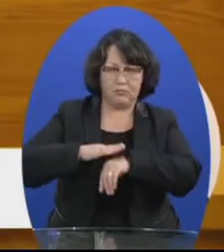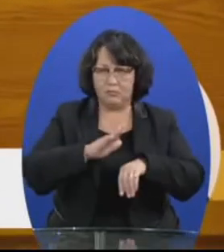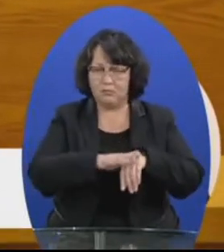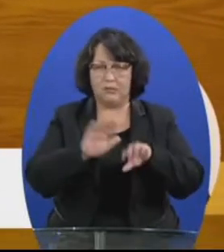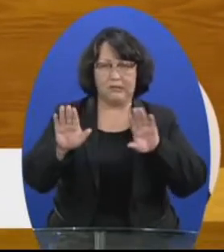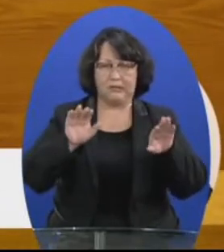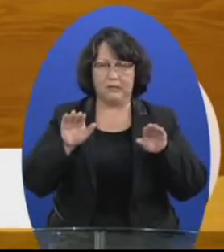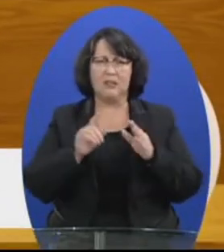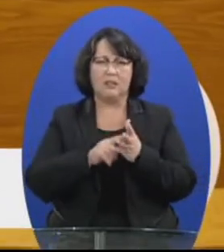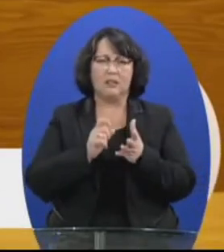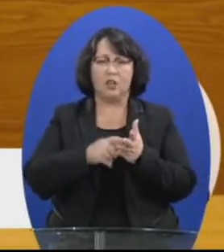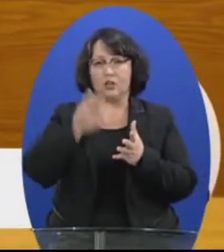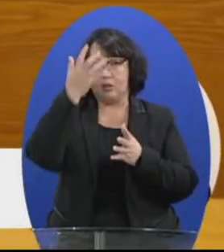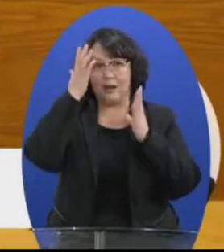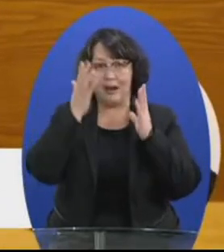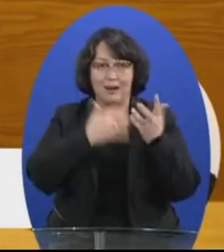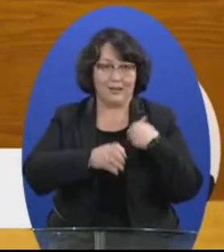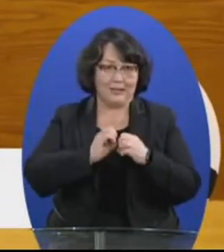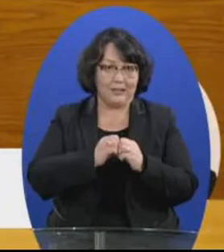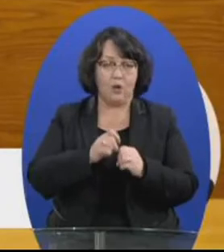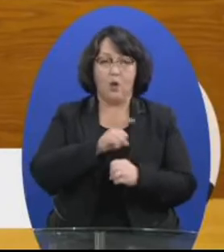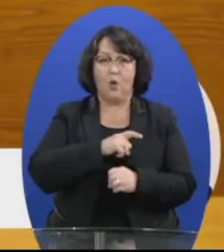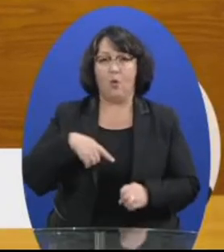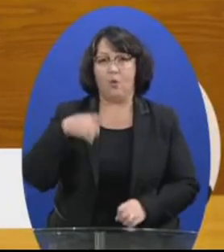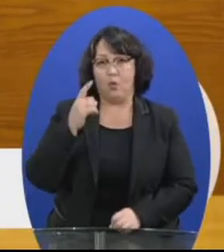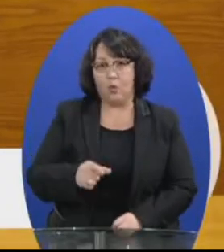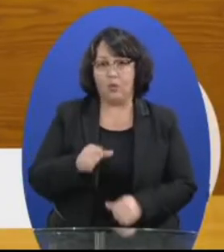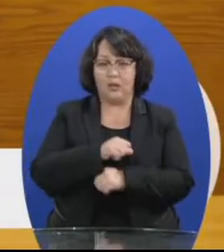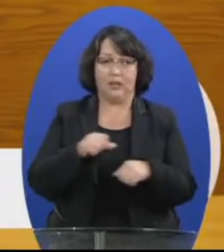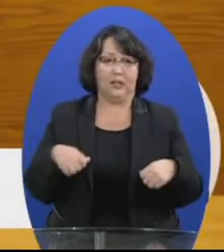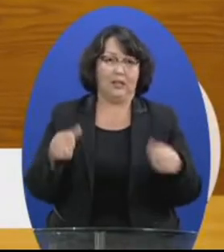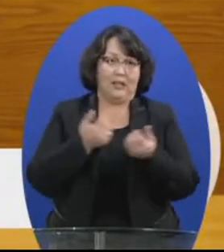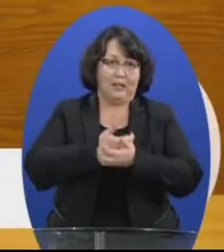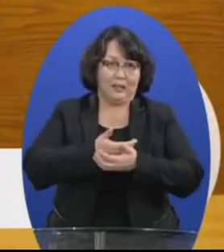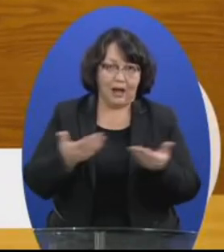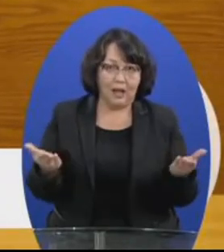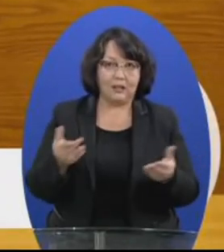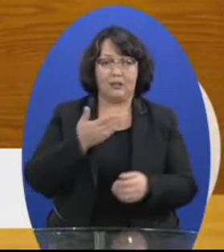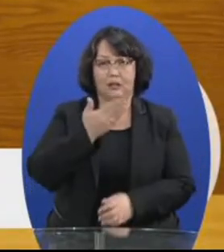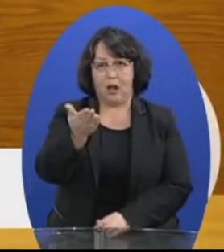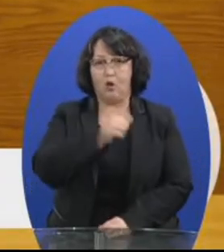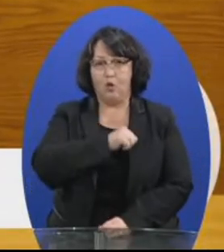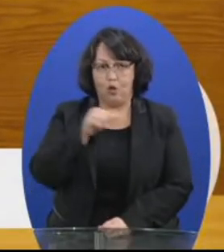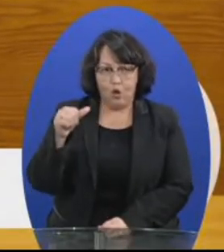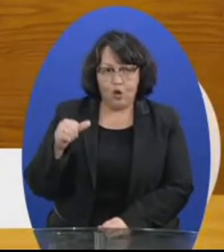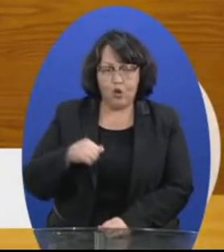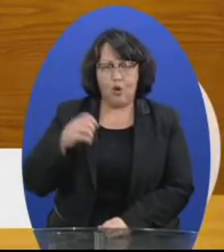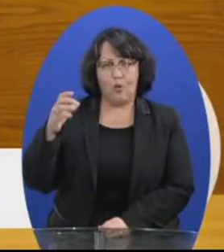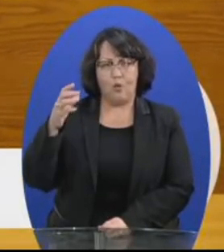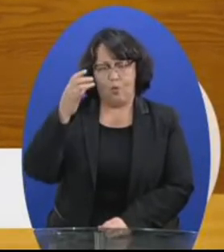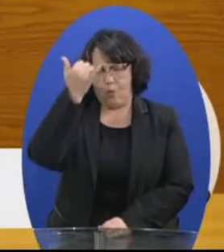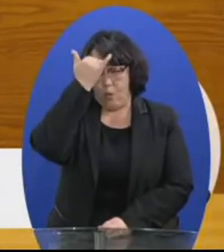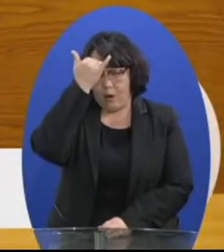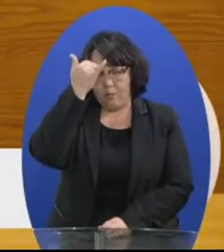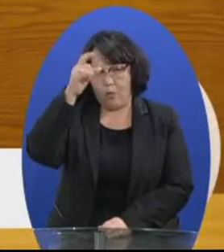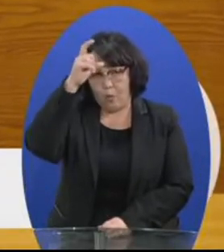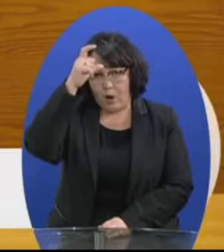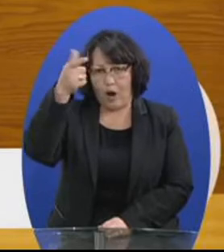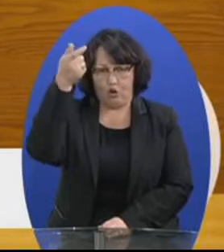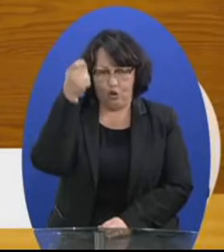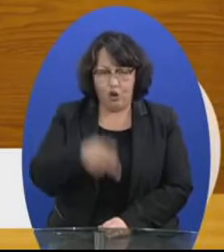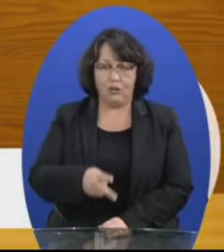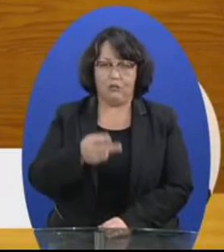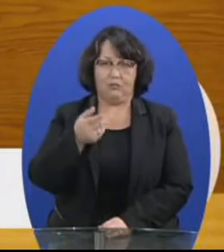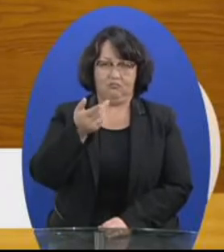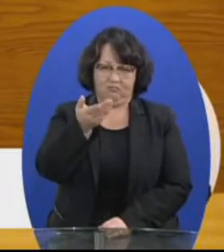арга хэмжээнүүд авч байна. Одоо хувь хүн ард түмэн та бүхнээс танаас өөрөөс чинь одоо бүх зүйлийг шалтгаад болчиход байгаа